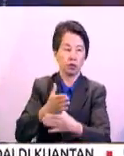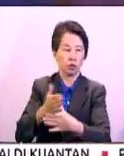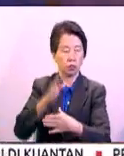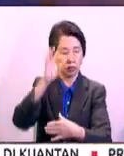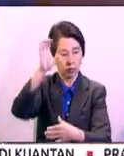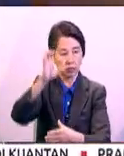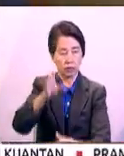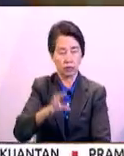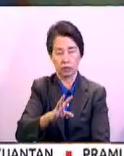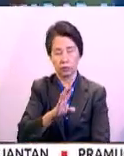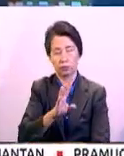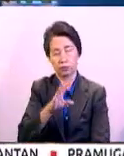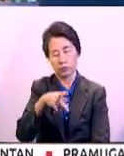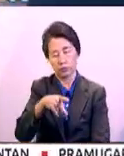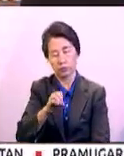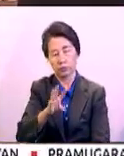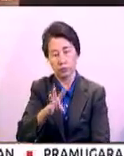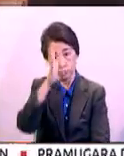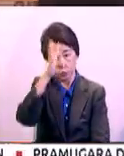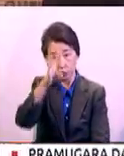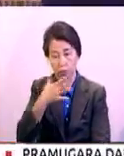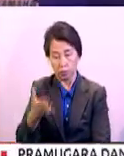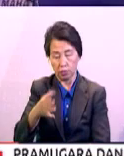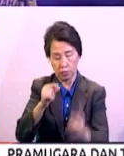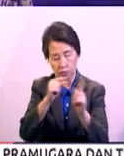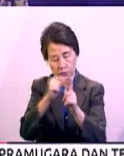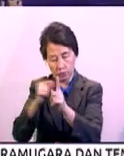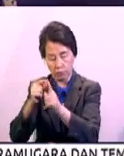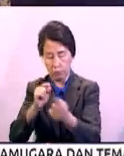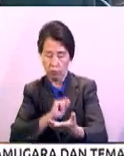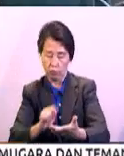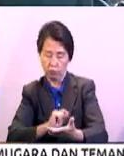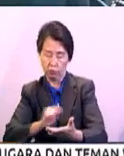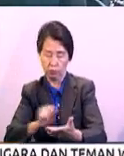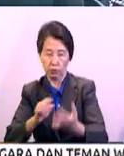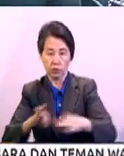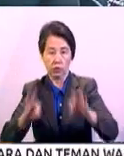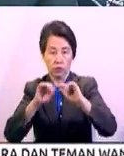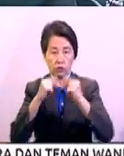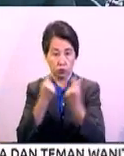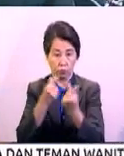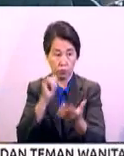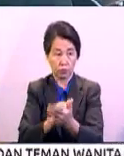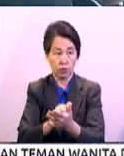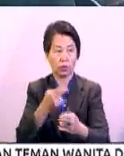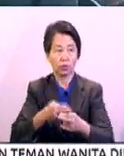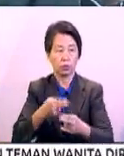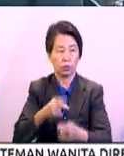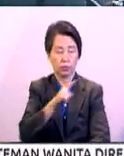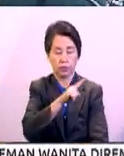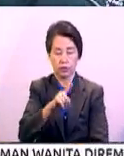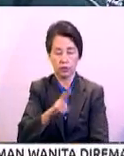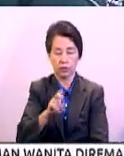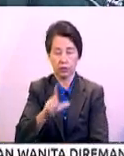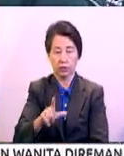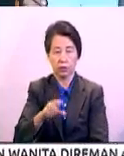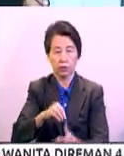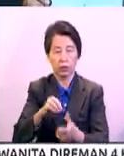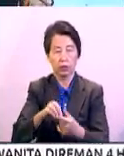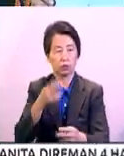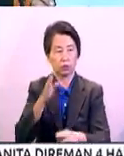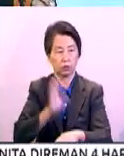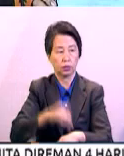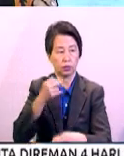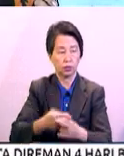berkonsepkan pop ciptaan Syahrizan Sahamat dan lirik ditulis oleh penyanyi utama kumpulan itu Zulfadli Mustaza atau Mesra